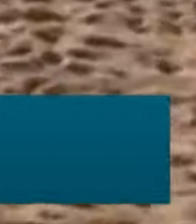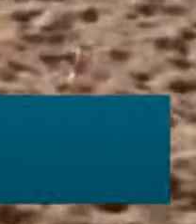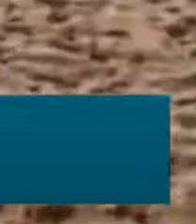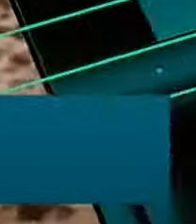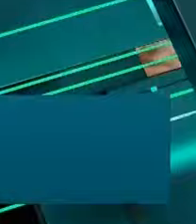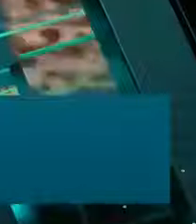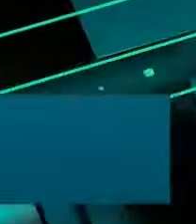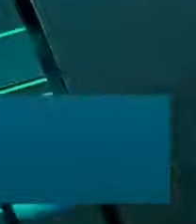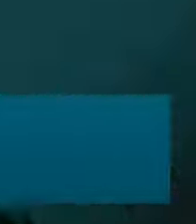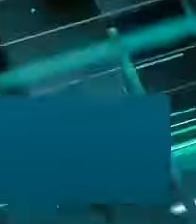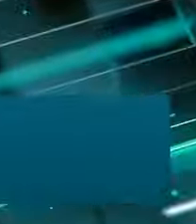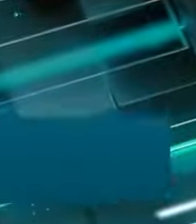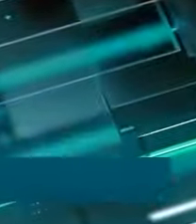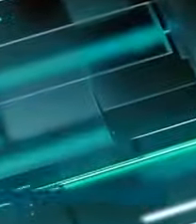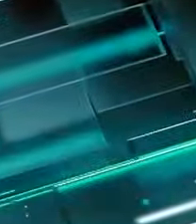мира.